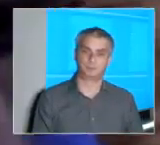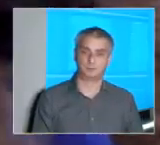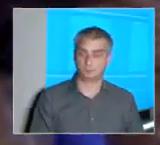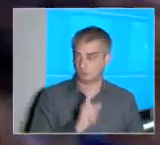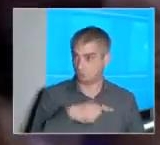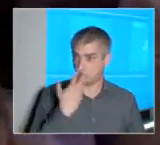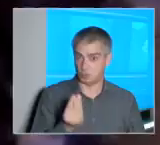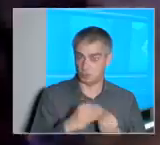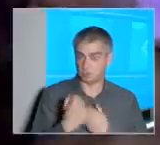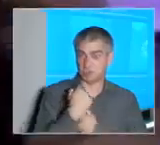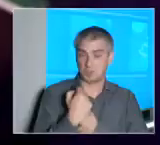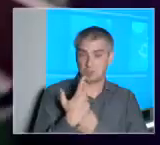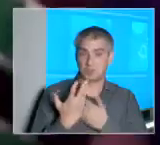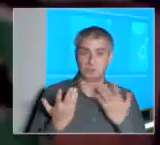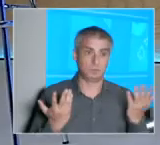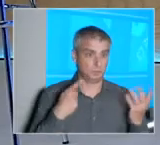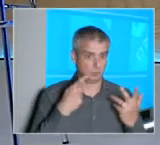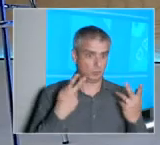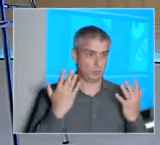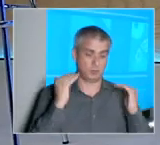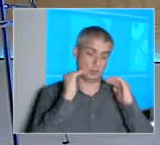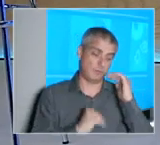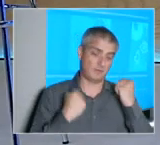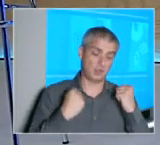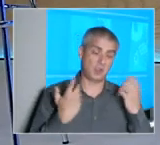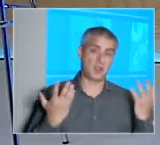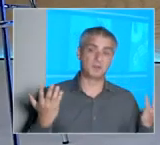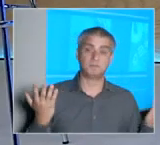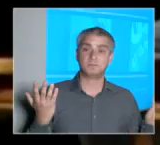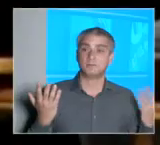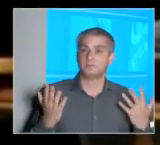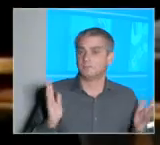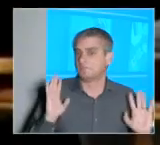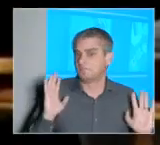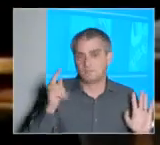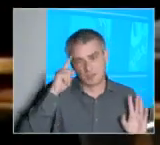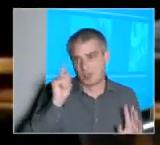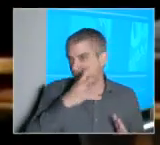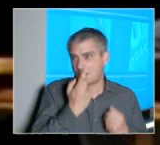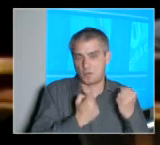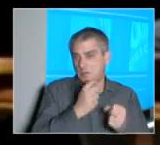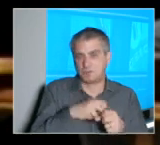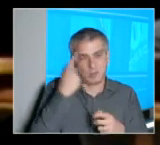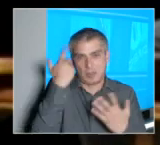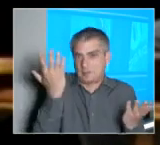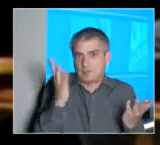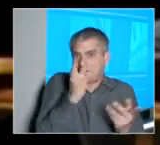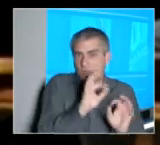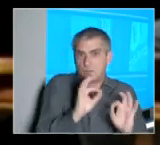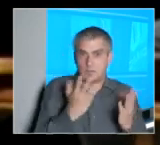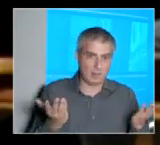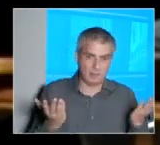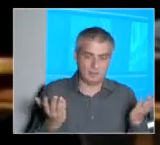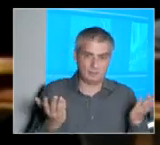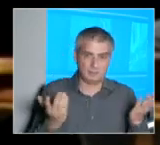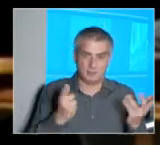האם הוא יכול להיות תוספת כוח? כן, או שהוא מפחית כוח, אתה יודע, יכול להיות. אני לא יודע איך הוא רץ, אני לא יודע לאן הוא רץ, ואני לא יודע אם הוא רץ. אנחנו